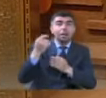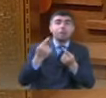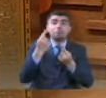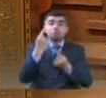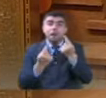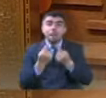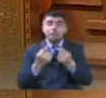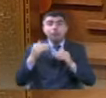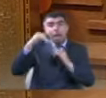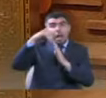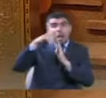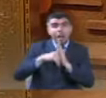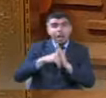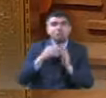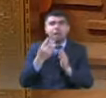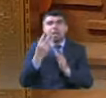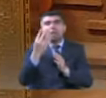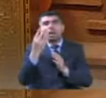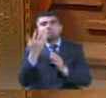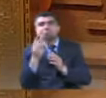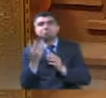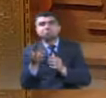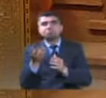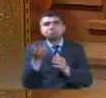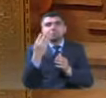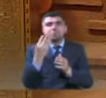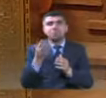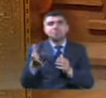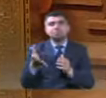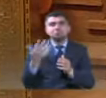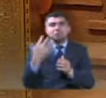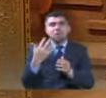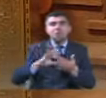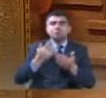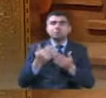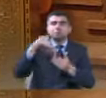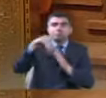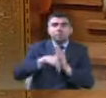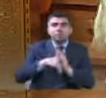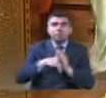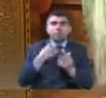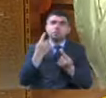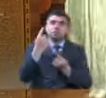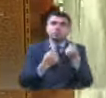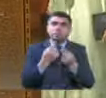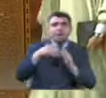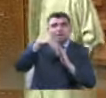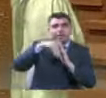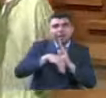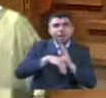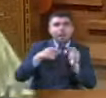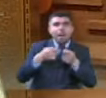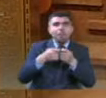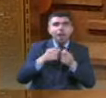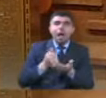الى خرج في قل ياخذ ناقص واحد 400 ولا 600 درهم، ولكن بالمقابل الناس اللي لتحت كنفكروا باش نطلعوهم واحد شويه. هذا